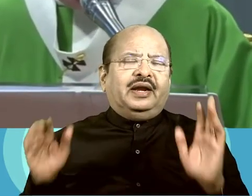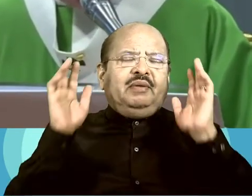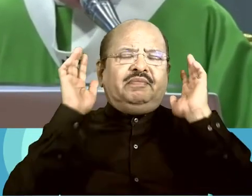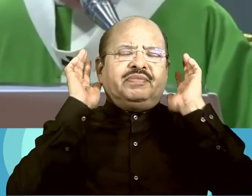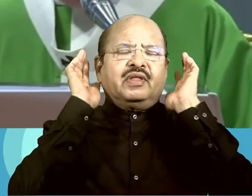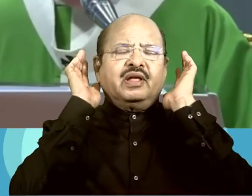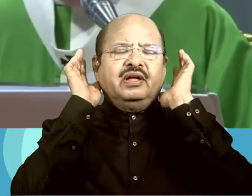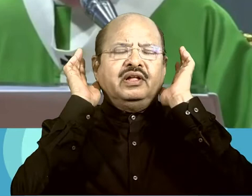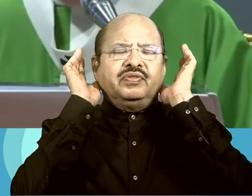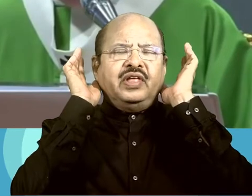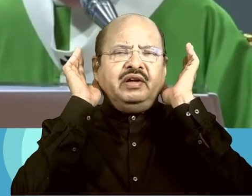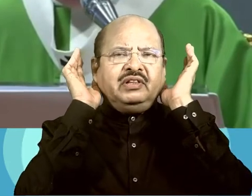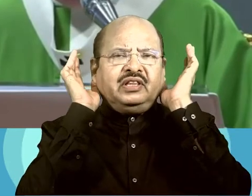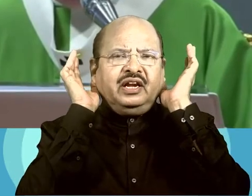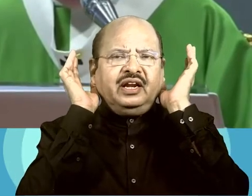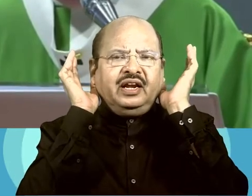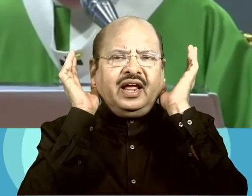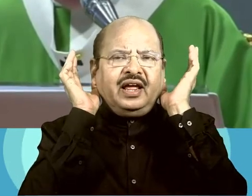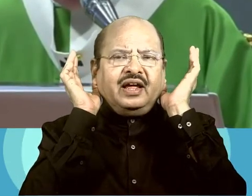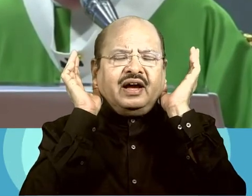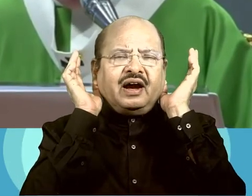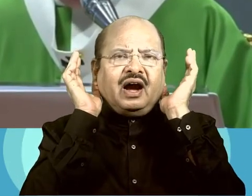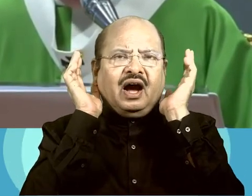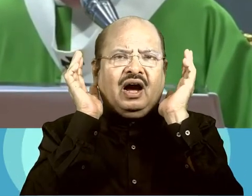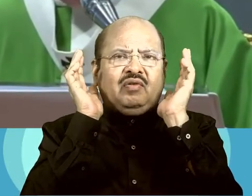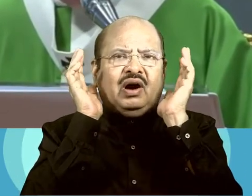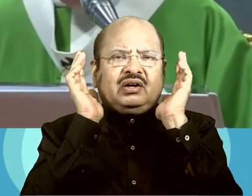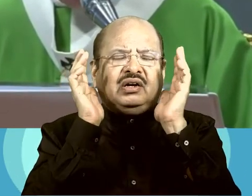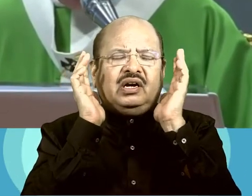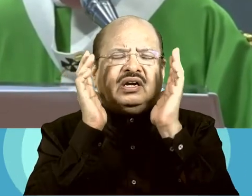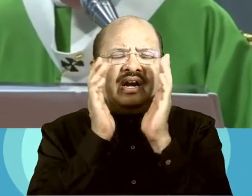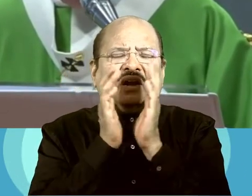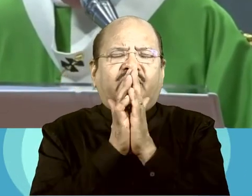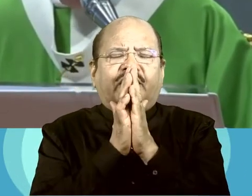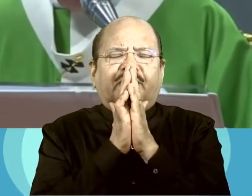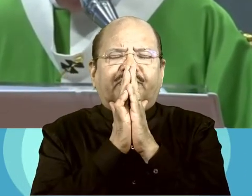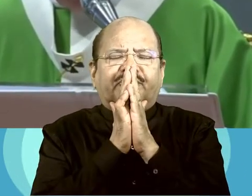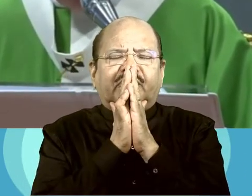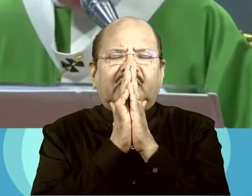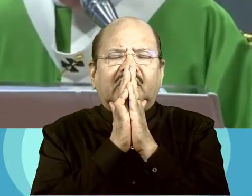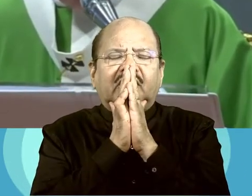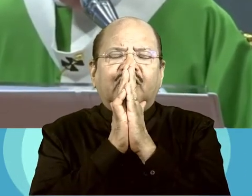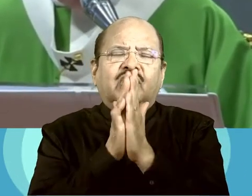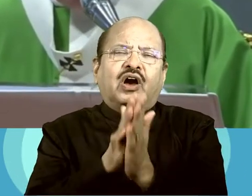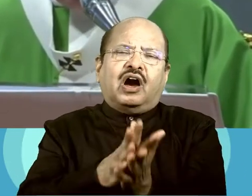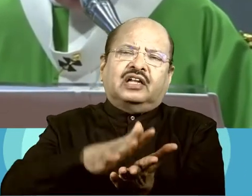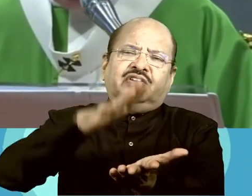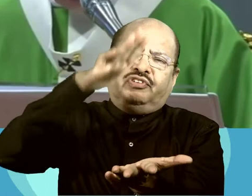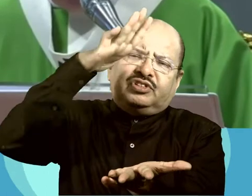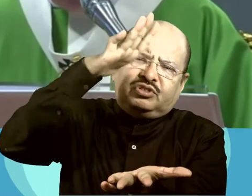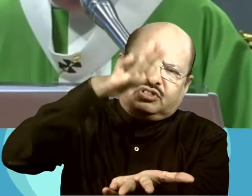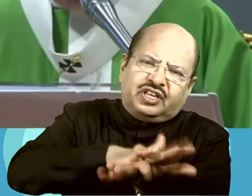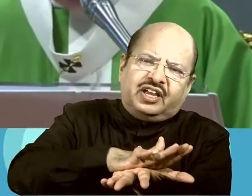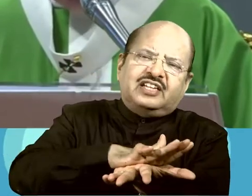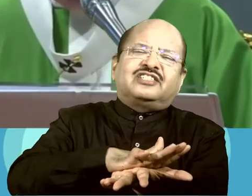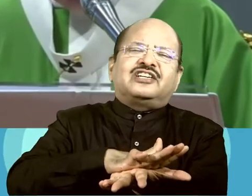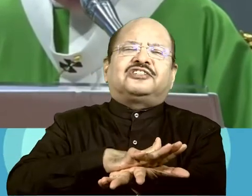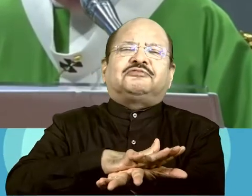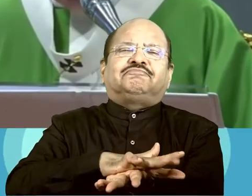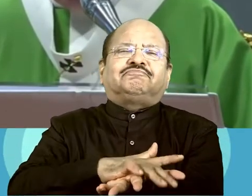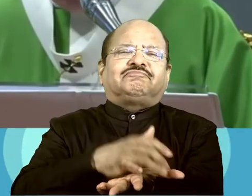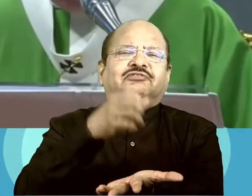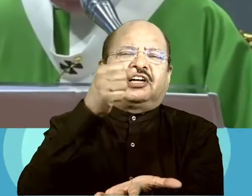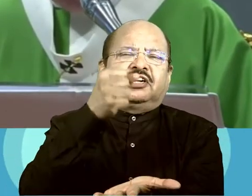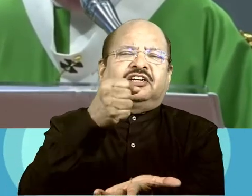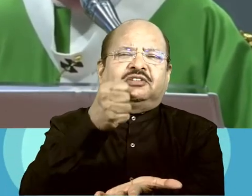അപ്പോൾ മറിയം ദൈവത്തിൻ്റെ ആ വാക്കുകൾ കേൾക്കുകയും അത് വിശ്വസിക്കുകയും